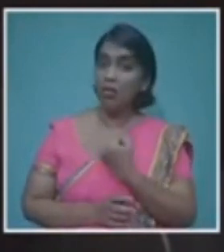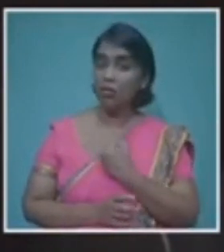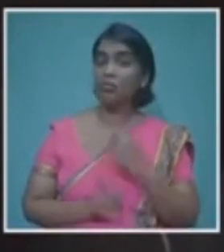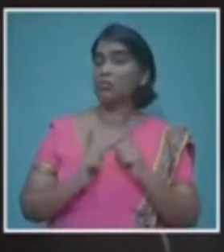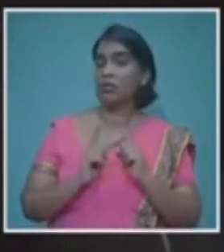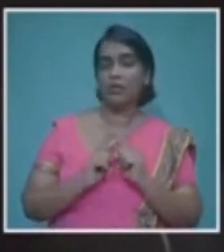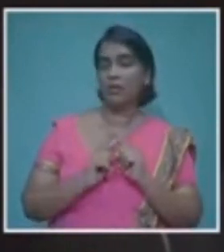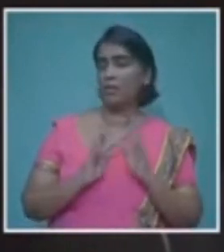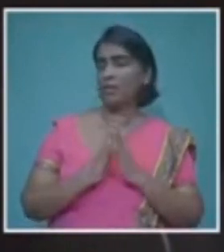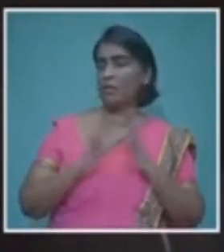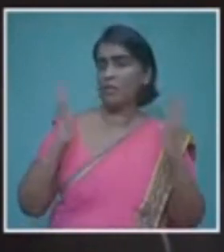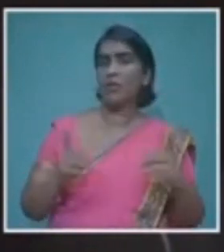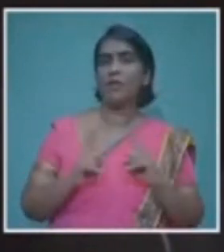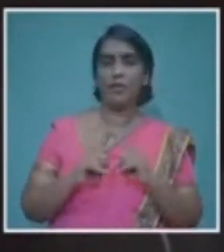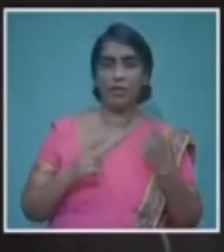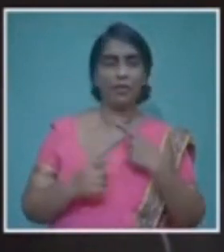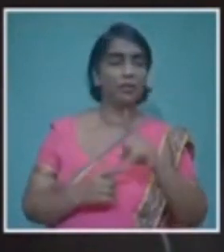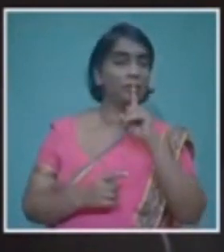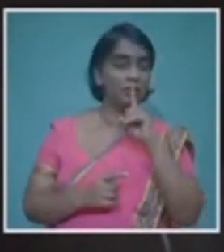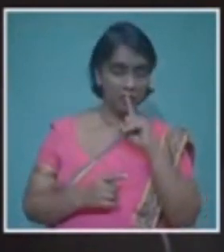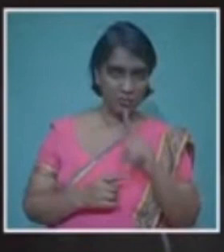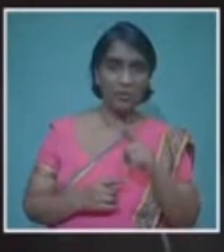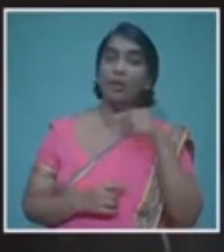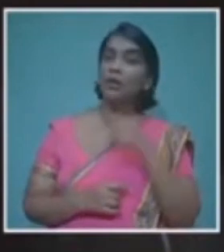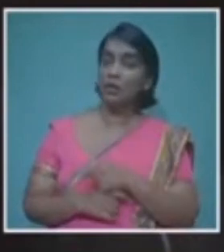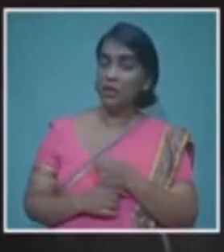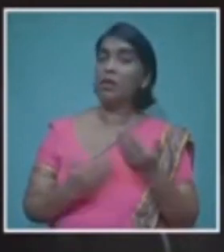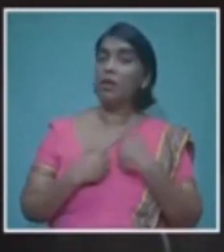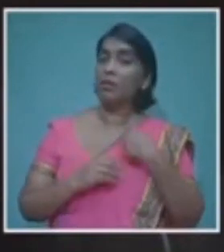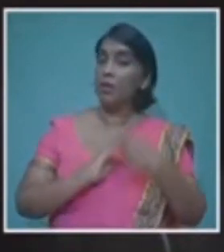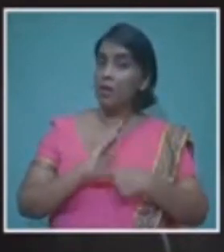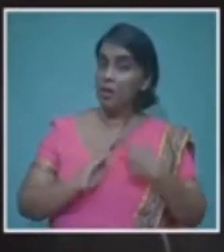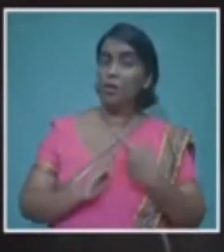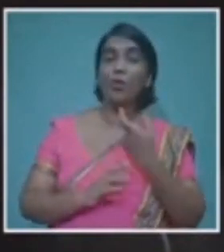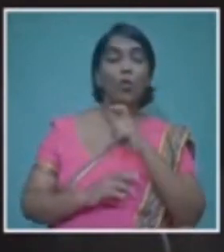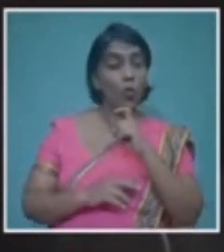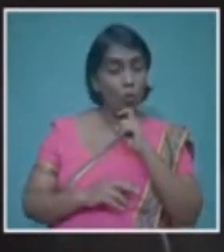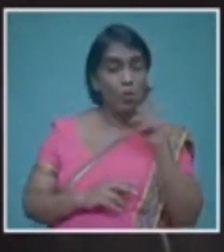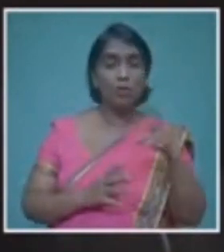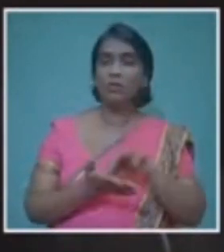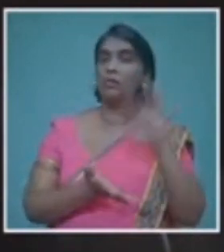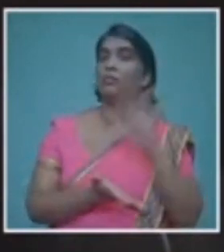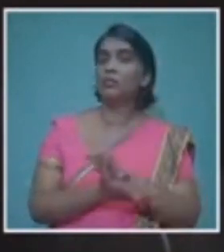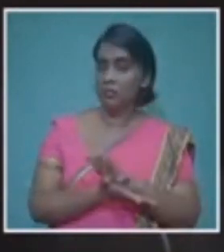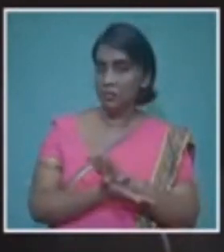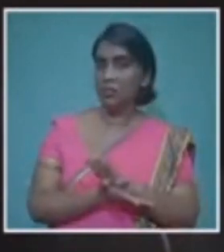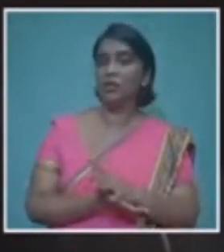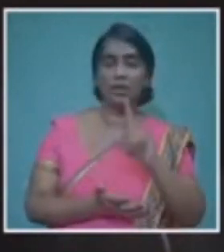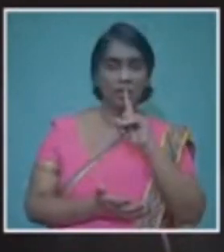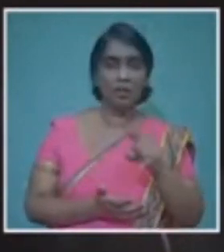විශාල වෙනසක් තියෙනවා කියන එකත් අපි මතක් කර දෙන්න තියෙනවා. මේ අපේ රටේම සුප්‍රීම් උසාවිය තුලින් ඒක තහවුරු කළා